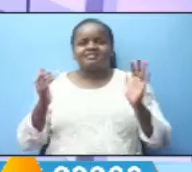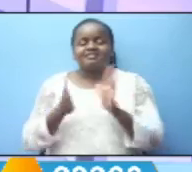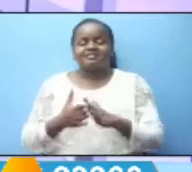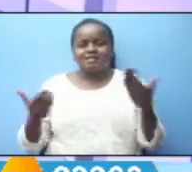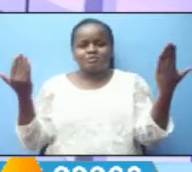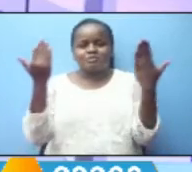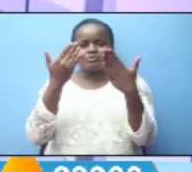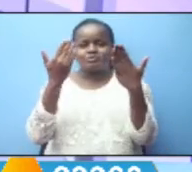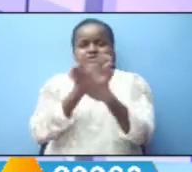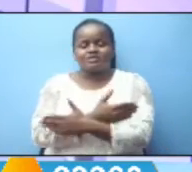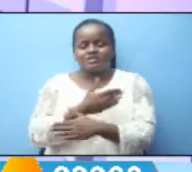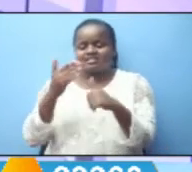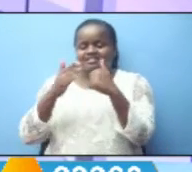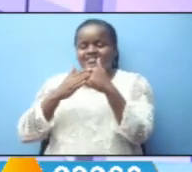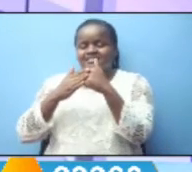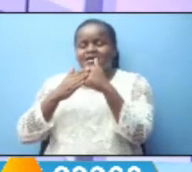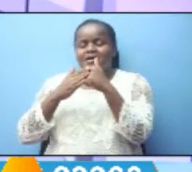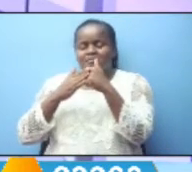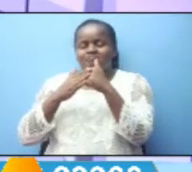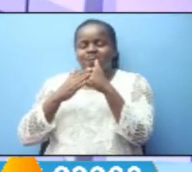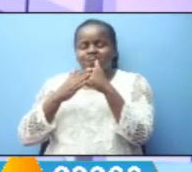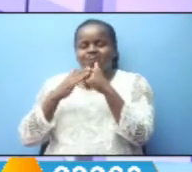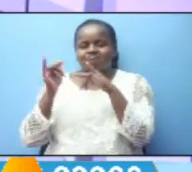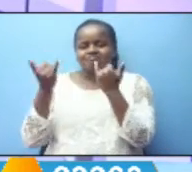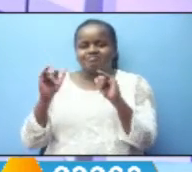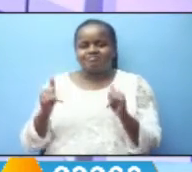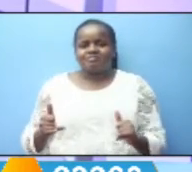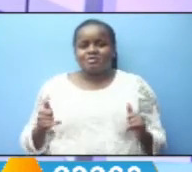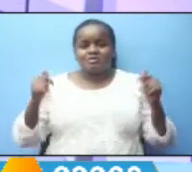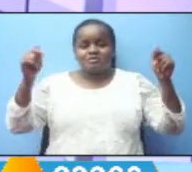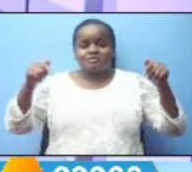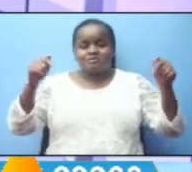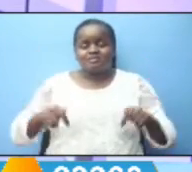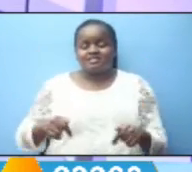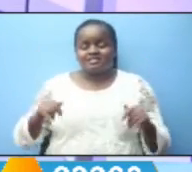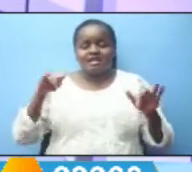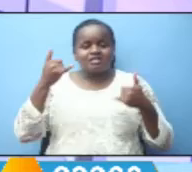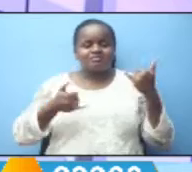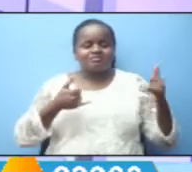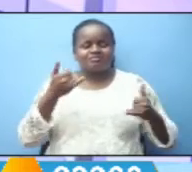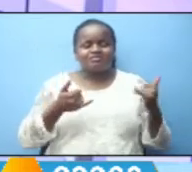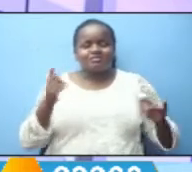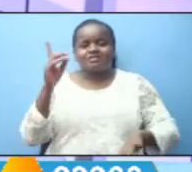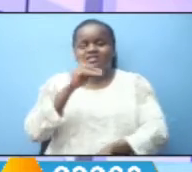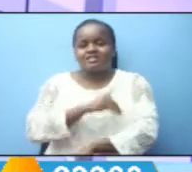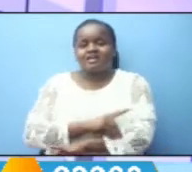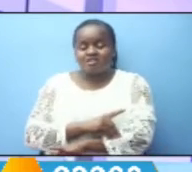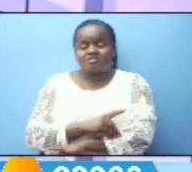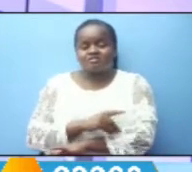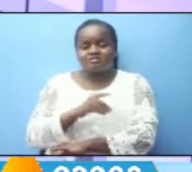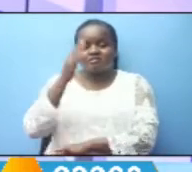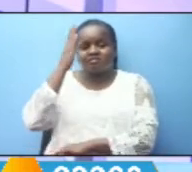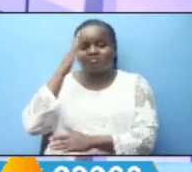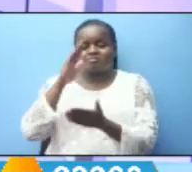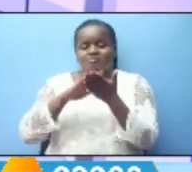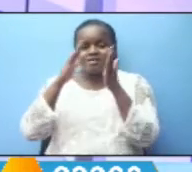So utkwa umuthi thaithatu ne mohoro cia ciamani muthenya wa umuthi ukiuma muthenya wa gikino makiria kuri andu aingi muno